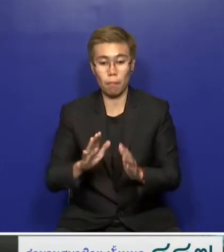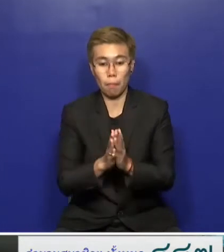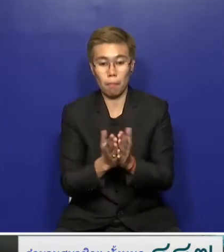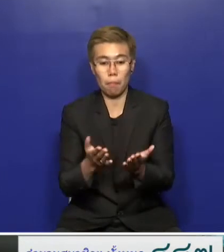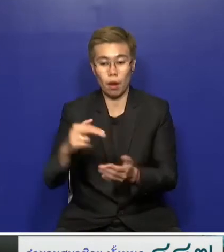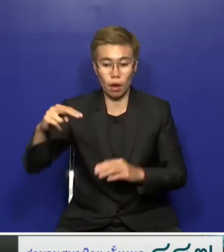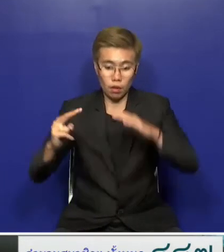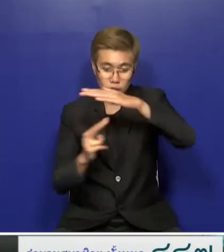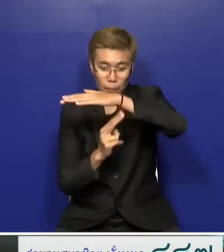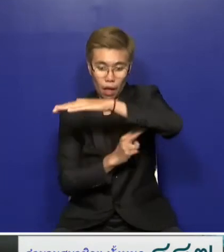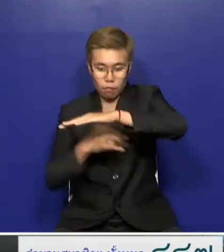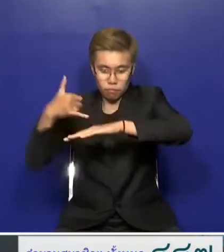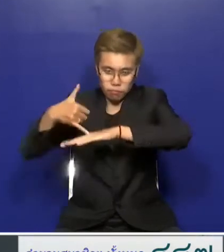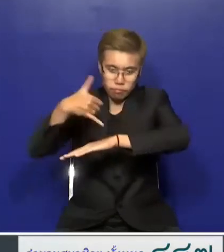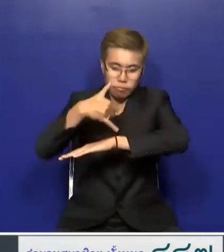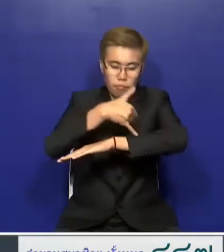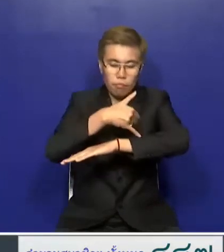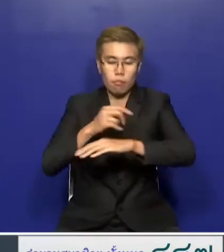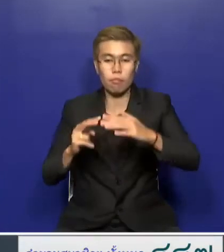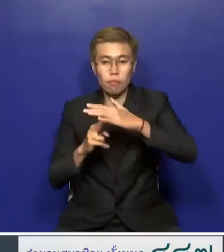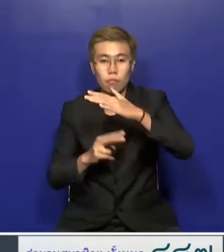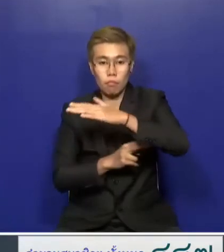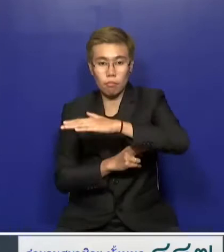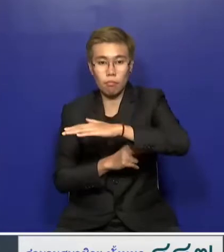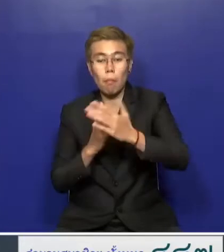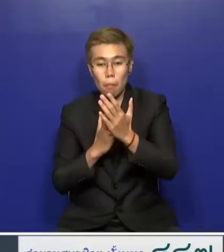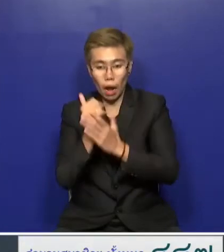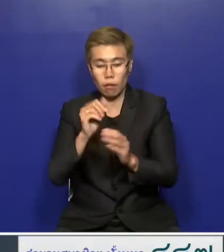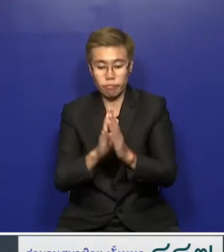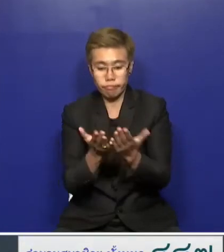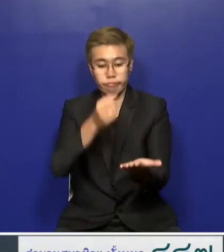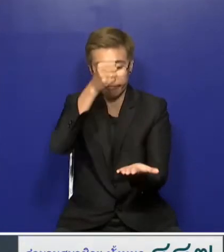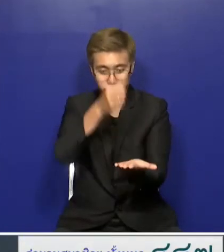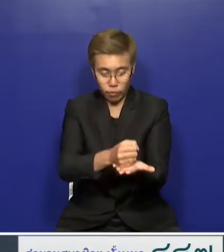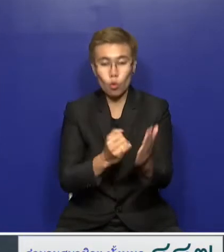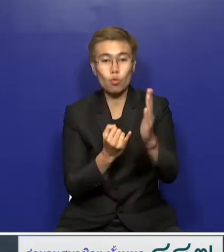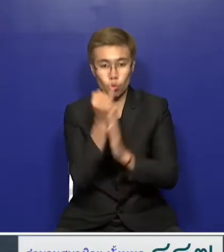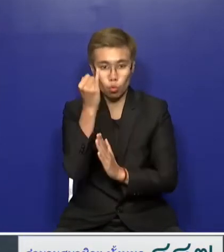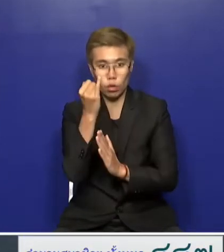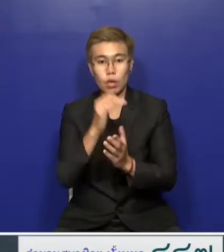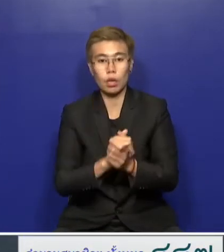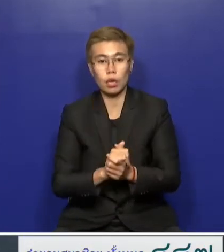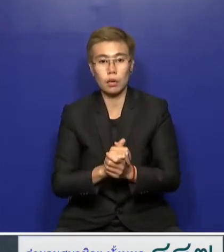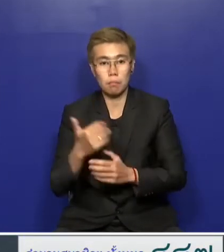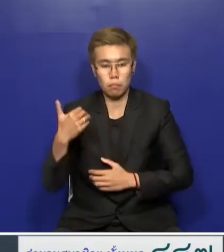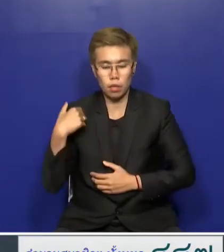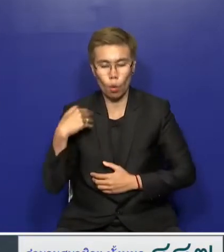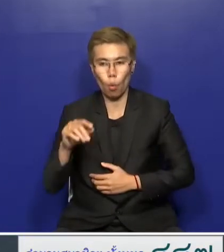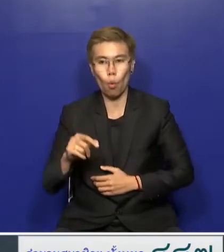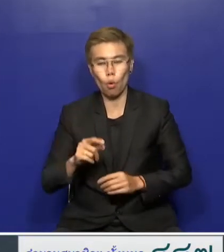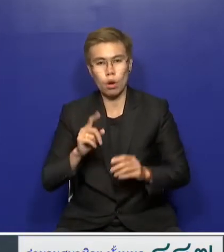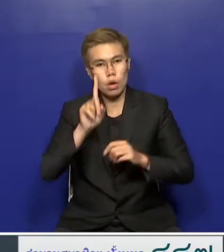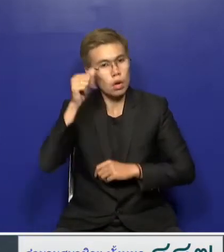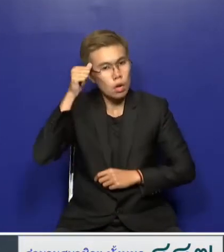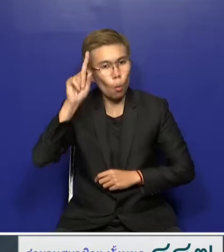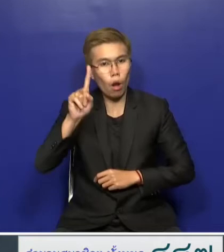ะพานเข้าถูกต้องตอนนี้ก็มีนะครับแรงงานจากประเทศเมียนมาเข้ามาประเทศไทยอย่างต่อเนื่องวันละก็ประมาณหลายร้อยคน